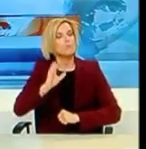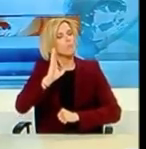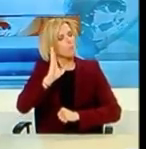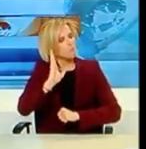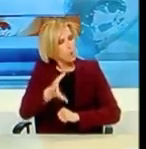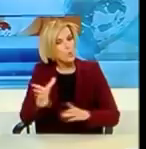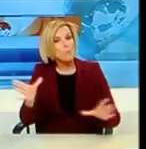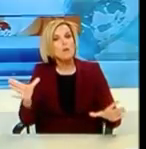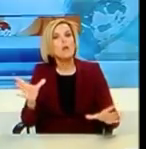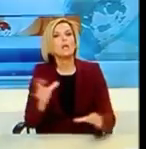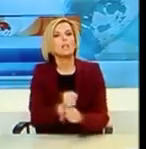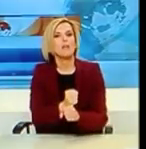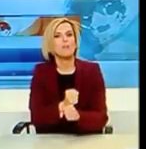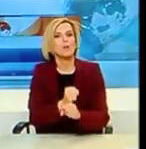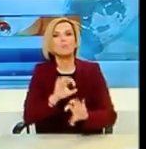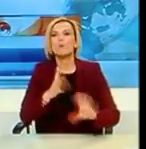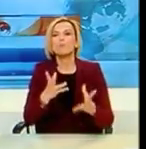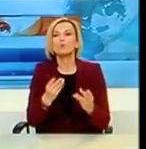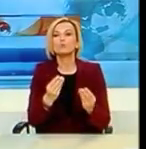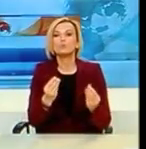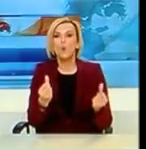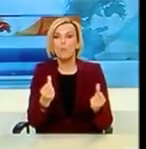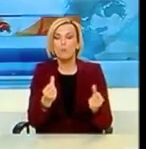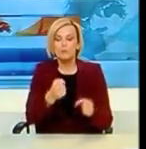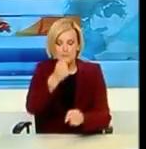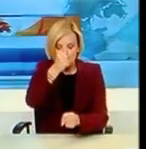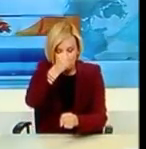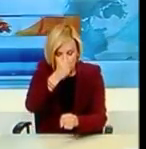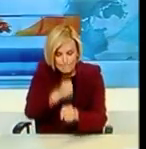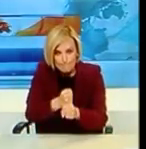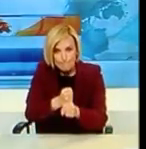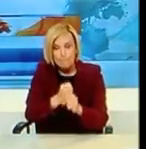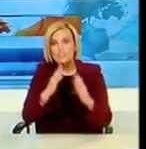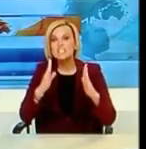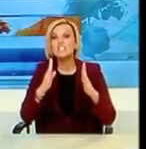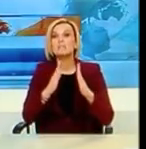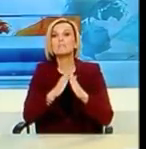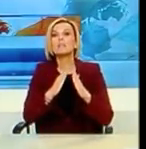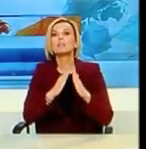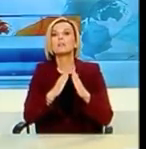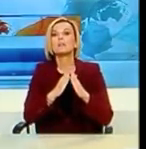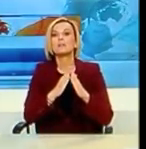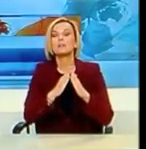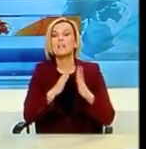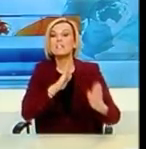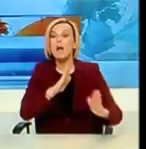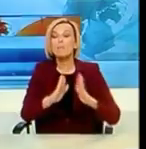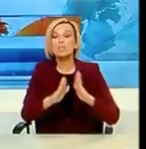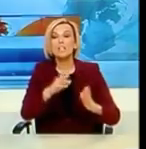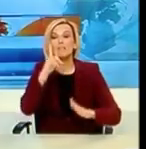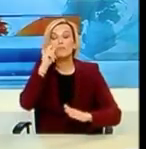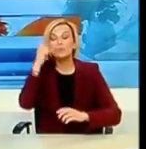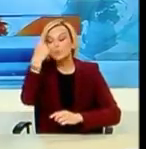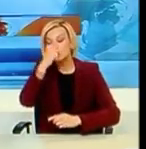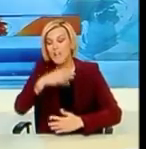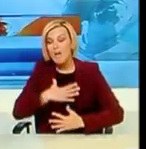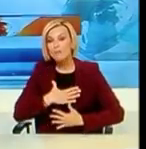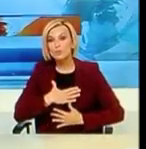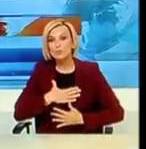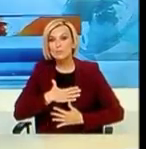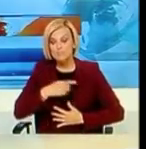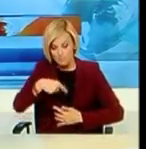αν κάνουμε ένα βήμα πίσω. Αν μείνουμε σπίτι, αποφεύγοντας όλες τις περιττές επαφές. Αυτό το